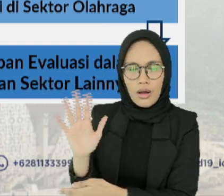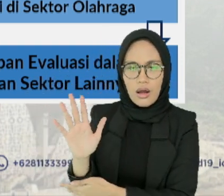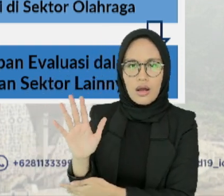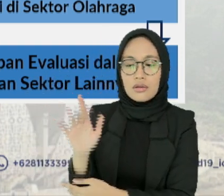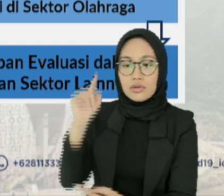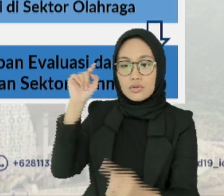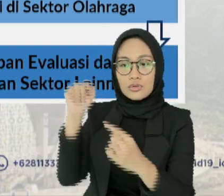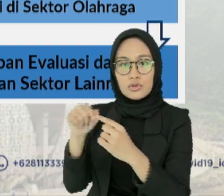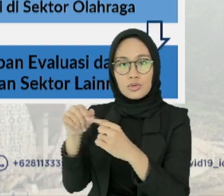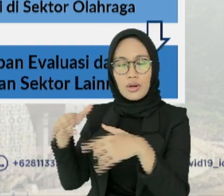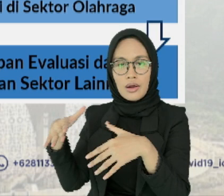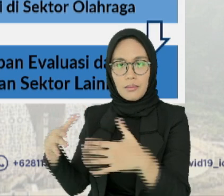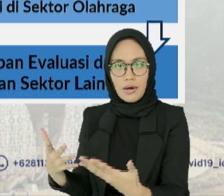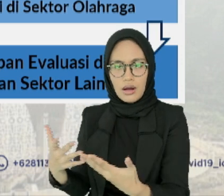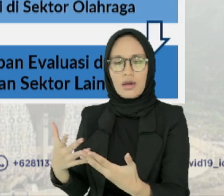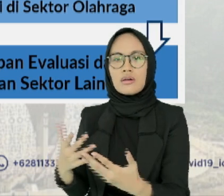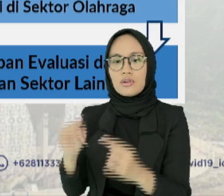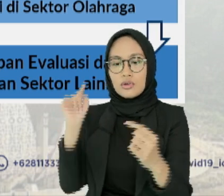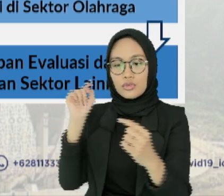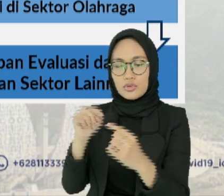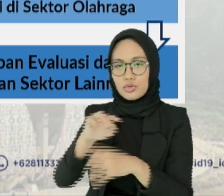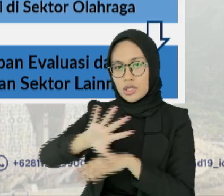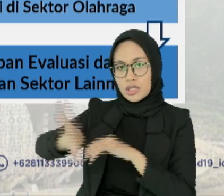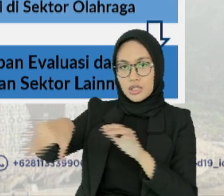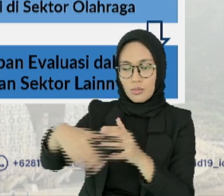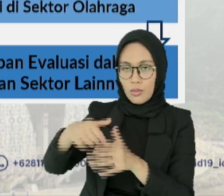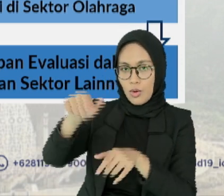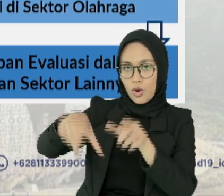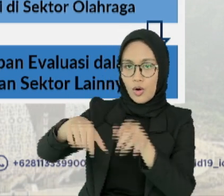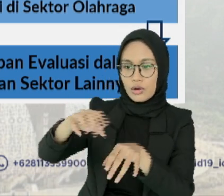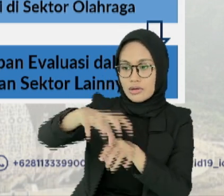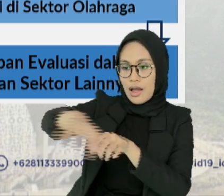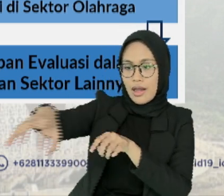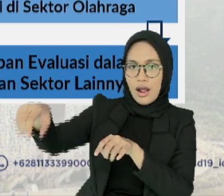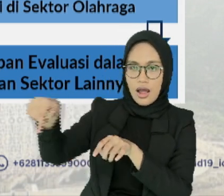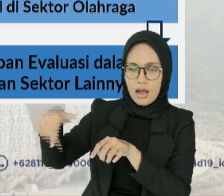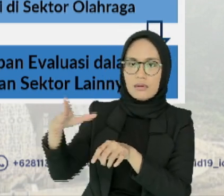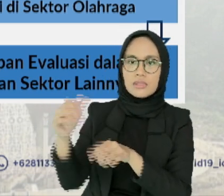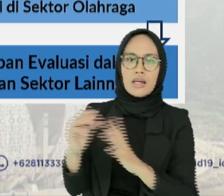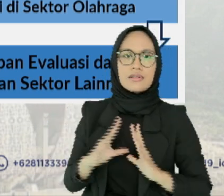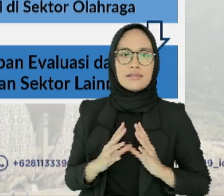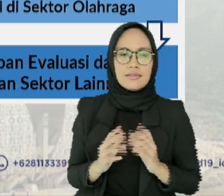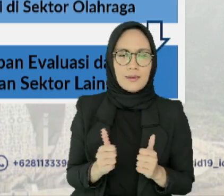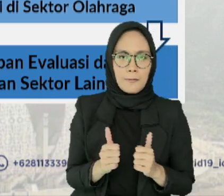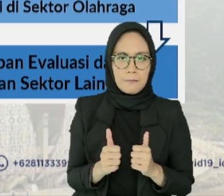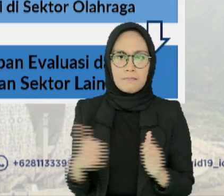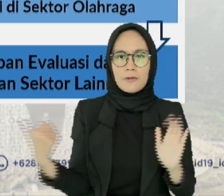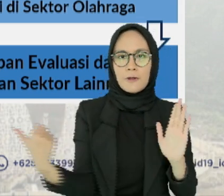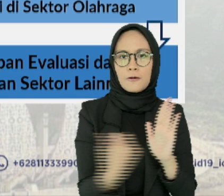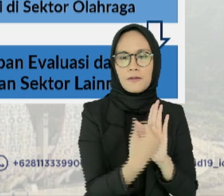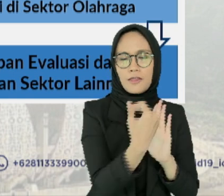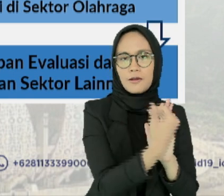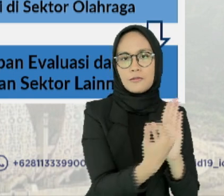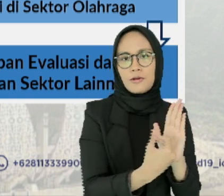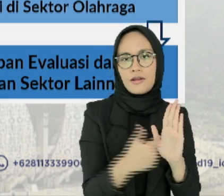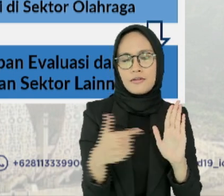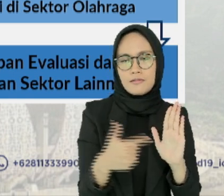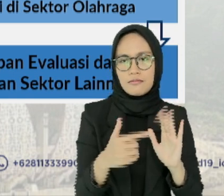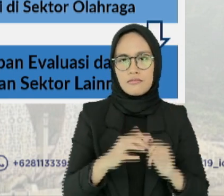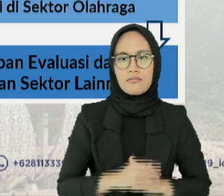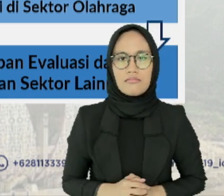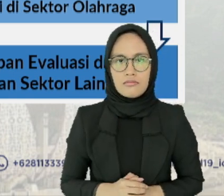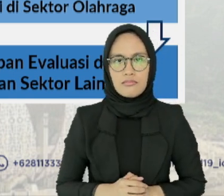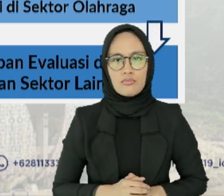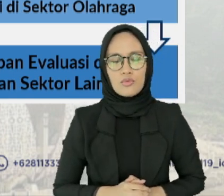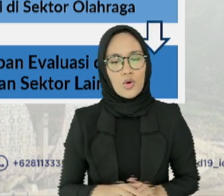melakukan bimbingan bagi pihak daerah khususnya kesempurnaan kesiapan penerapan protokol kesehatan mulai dari